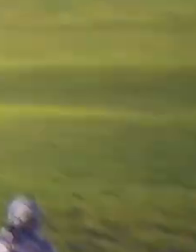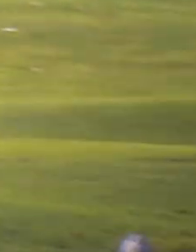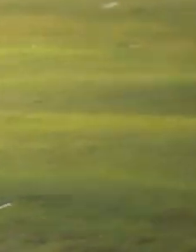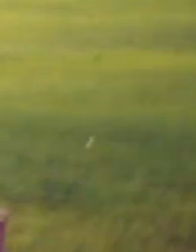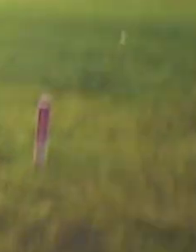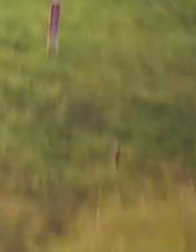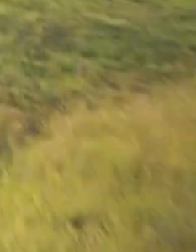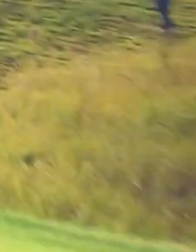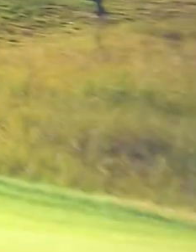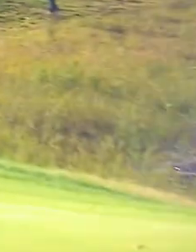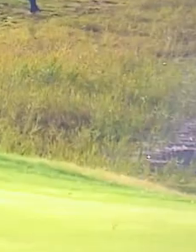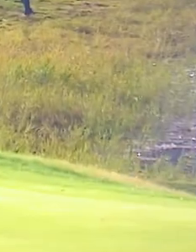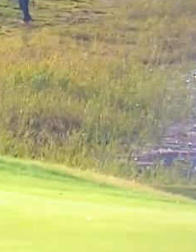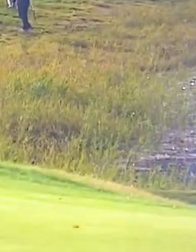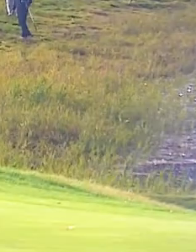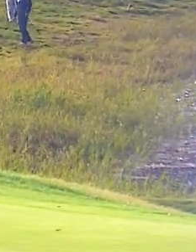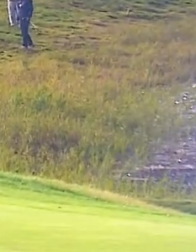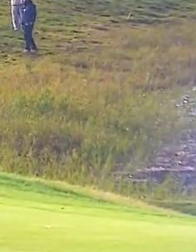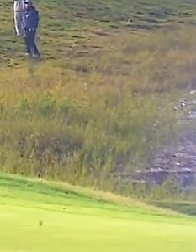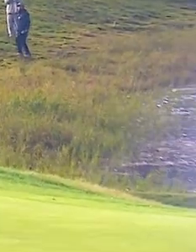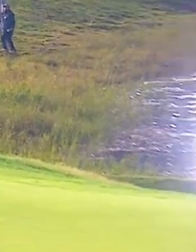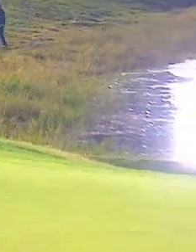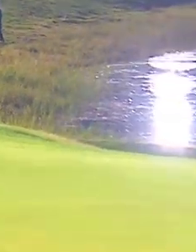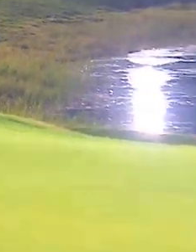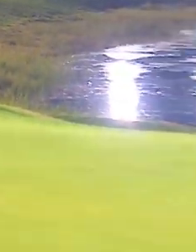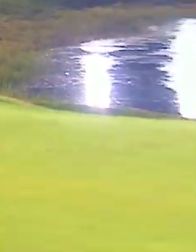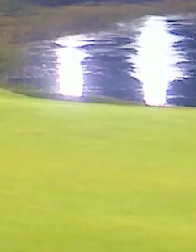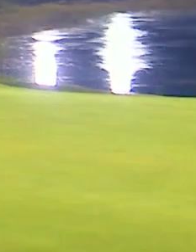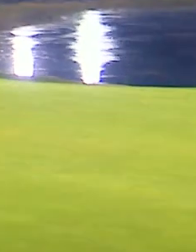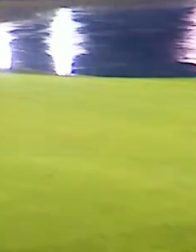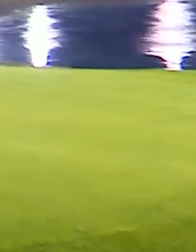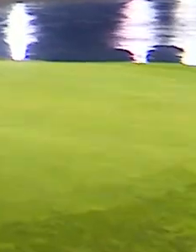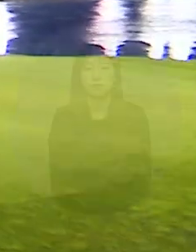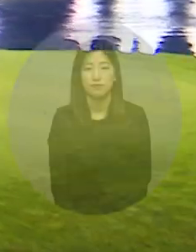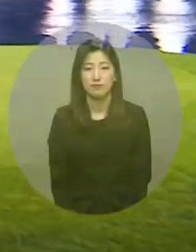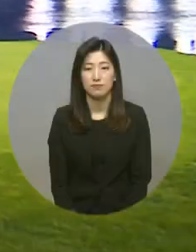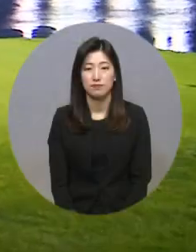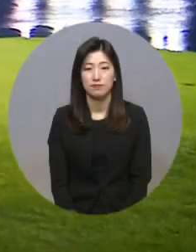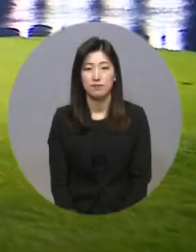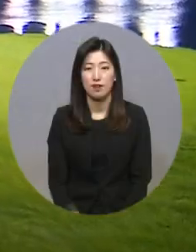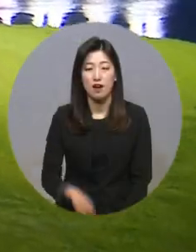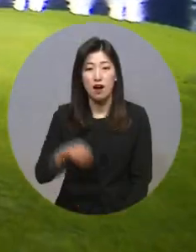5 아이가 놀았어 몰라요